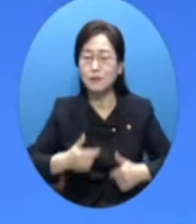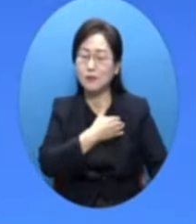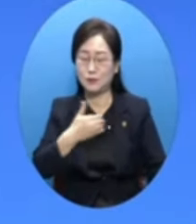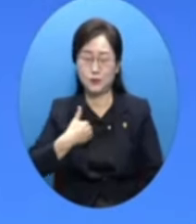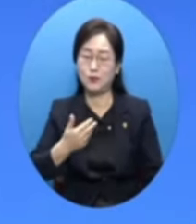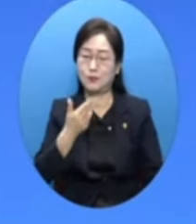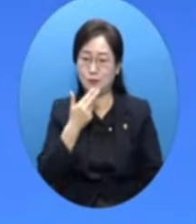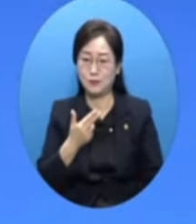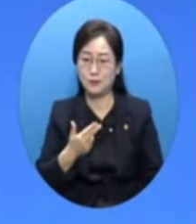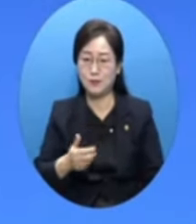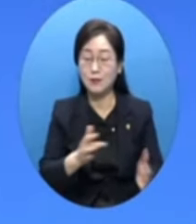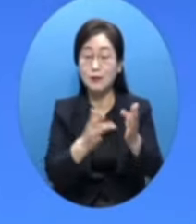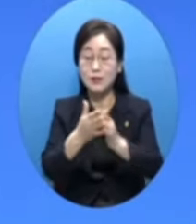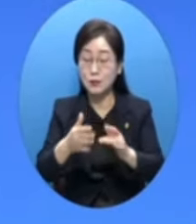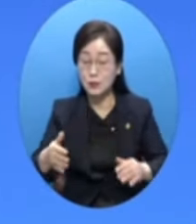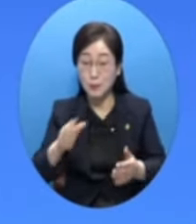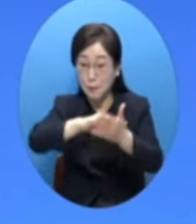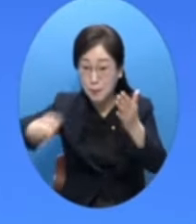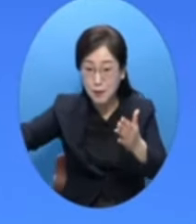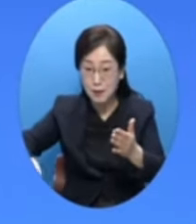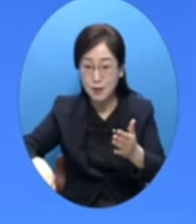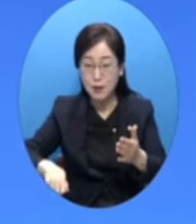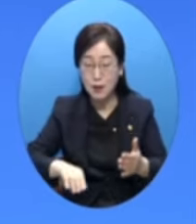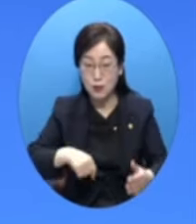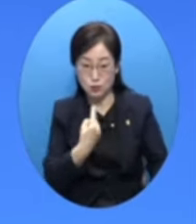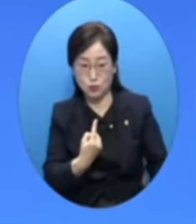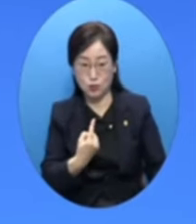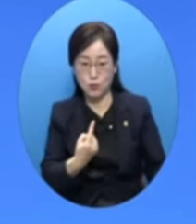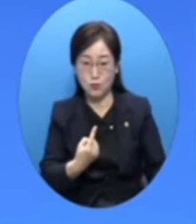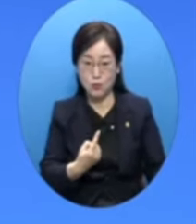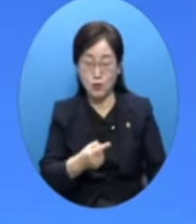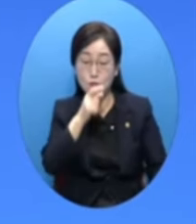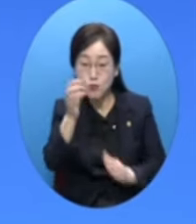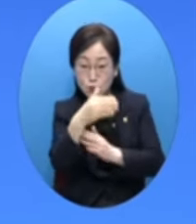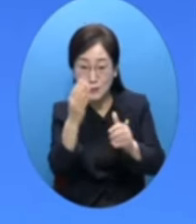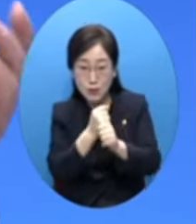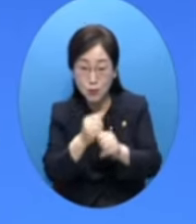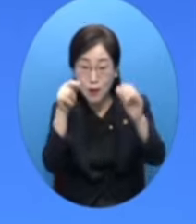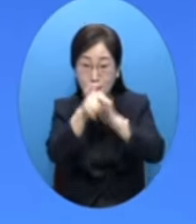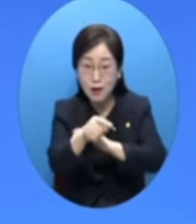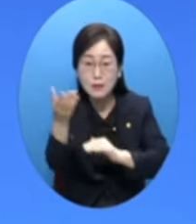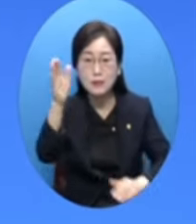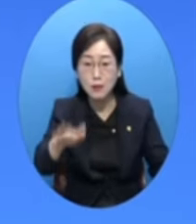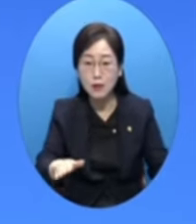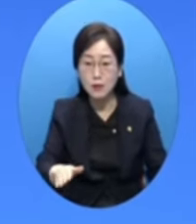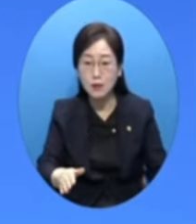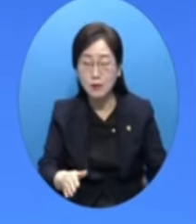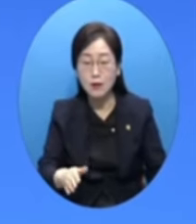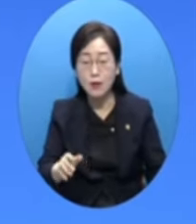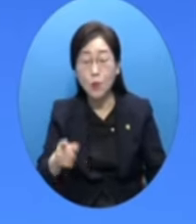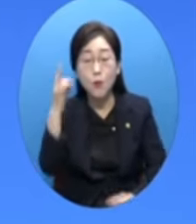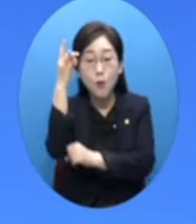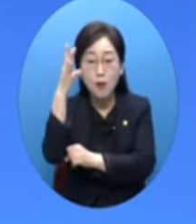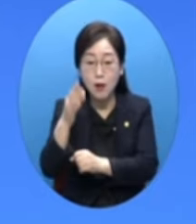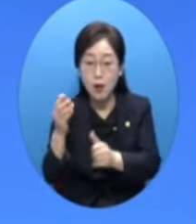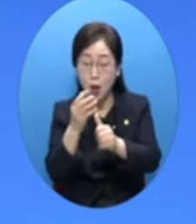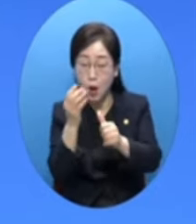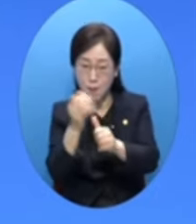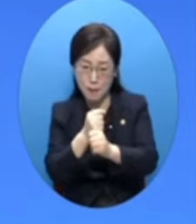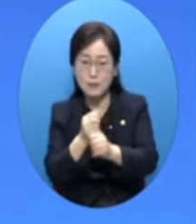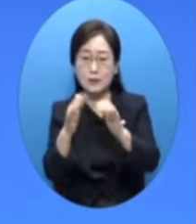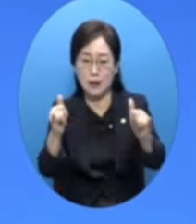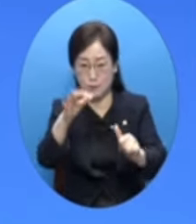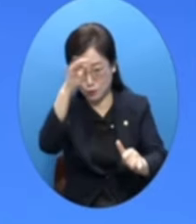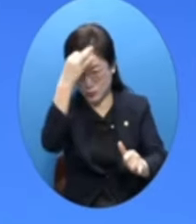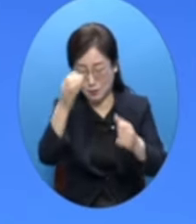것입니다. 예수님 없이 저들이 스스로 물고기를 잡으려고 했지만은 저들의 본업이 어부였기 때문에 자신 있게